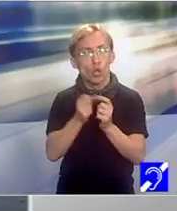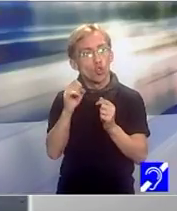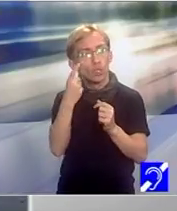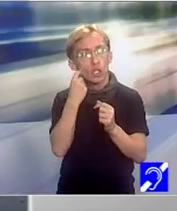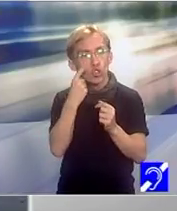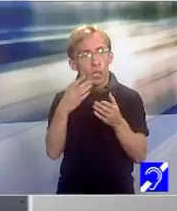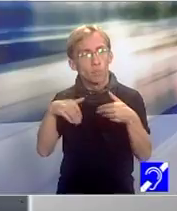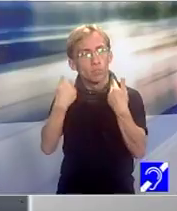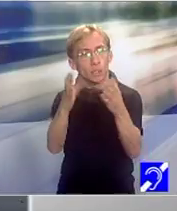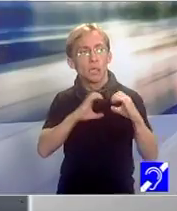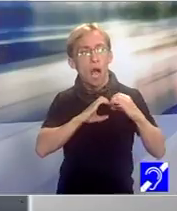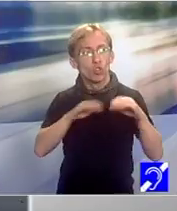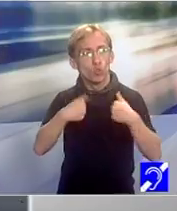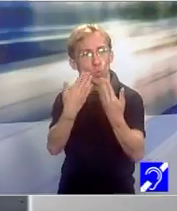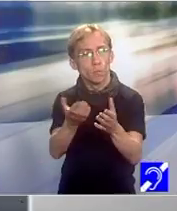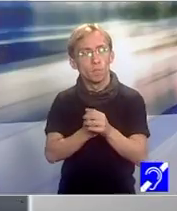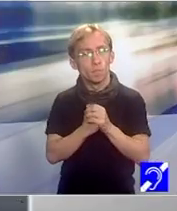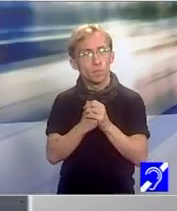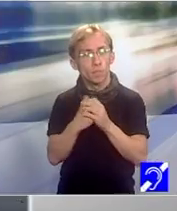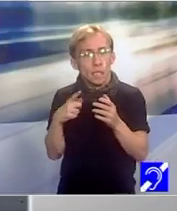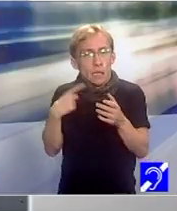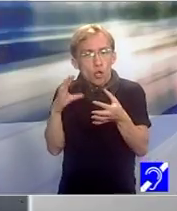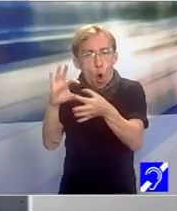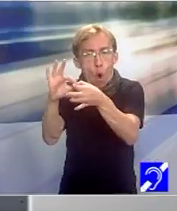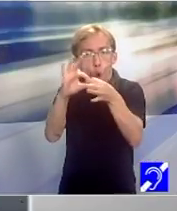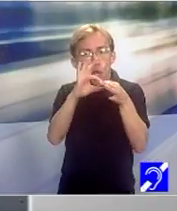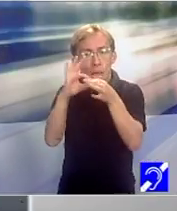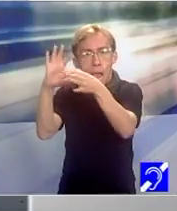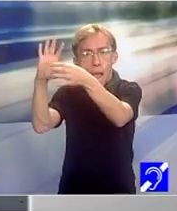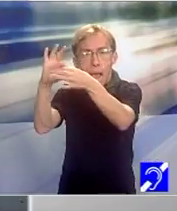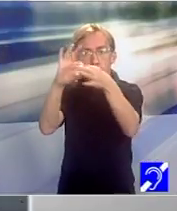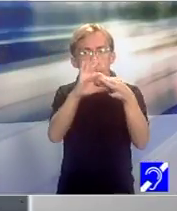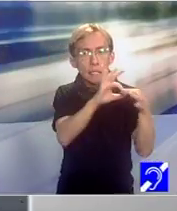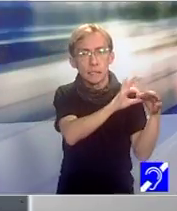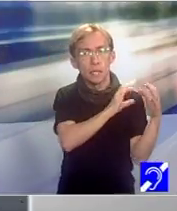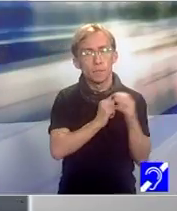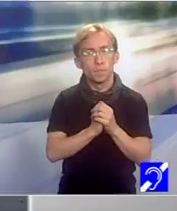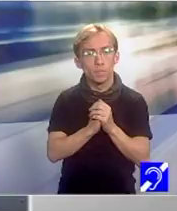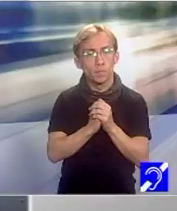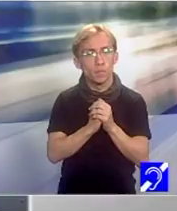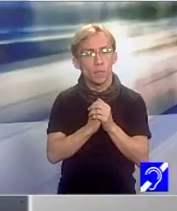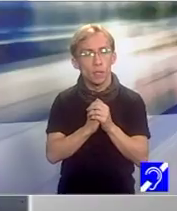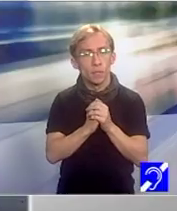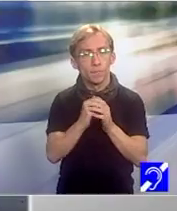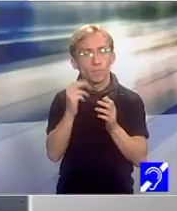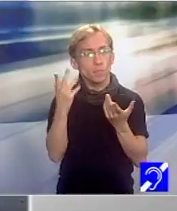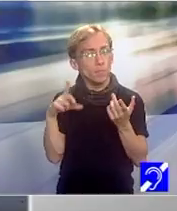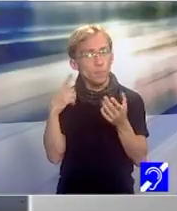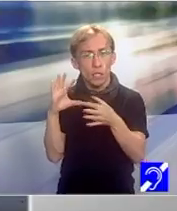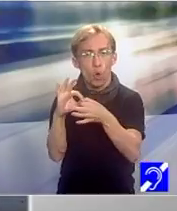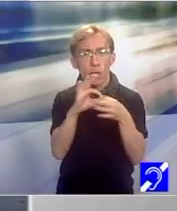ajutorul nostru. Este o rețea, este doamna doctor Violeta Perlea, Este o rețea de